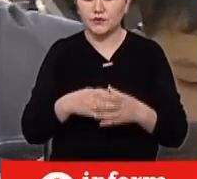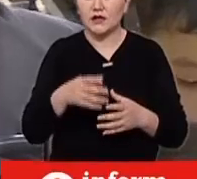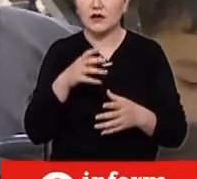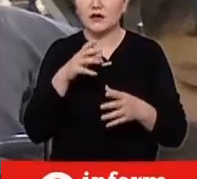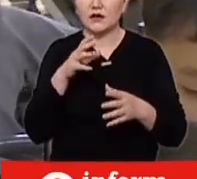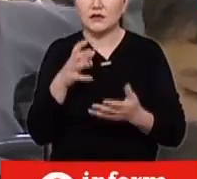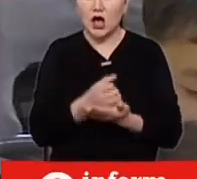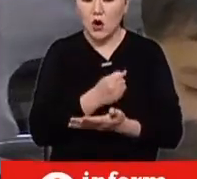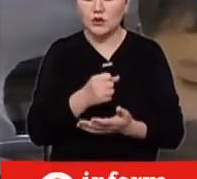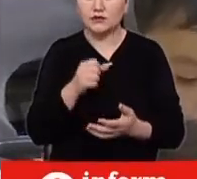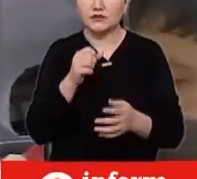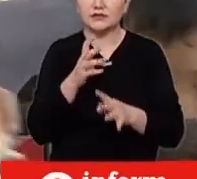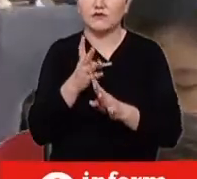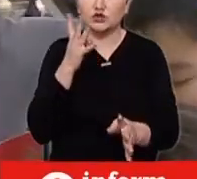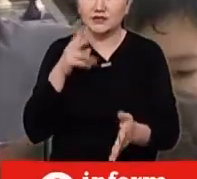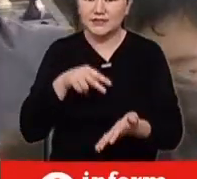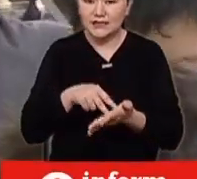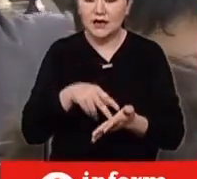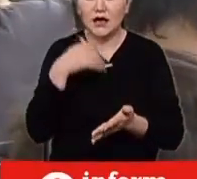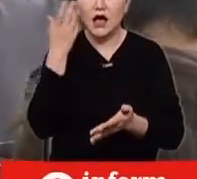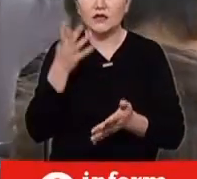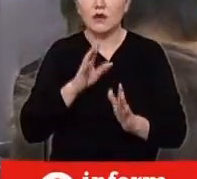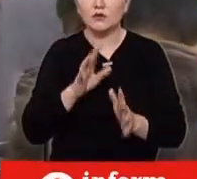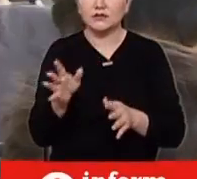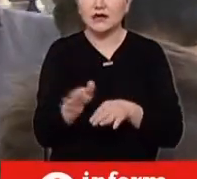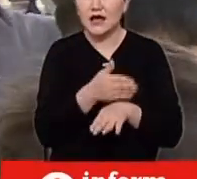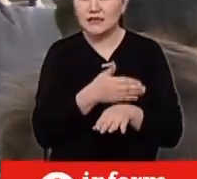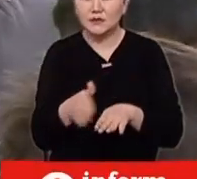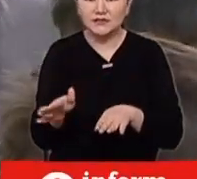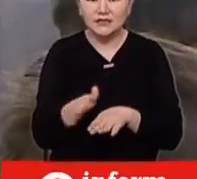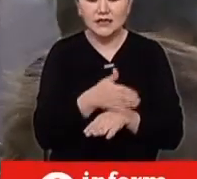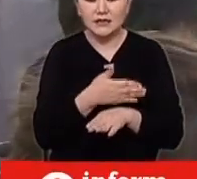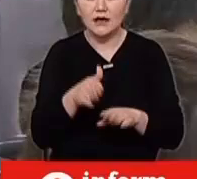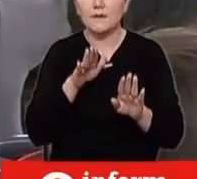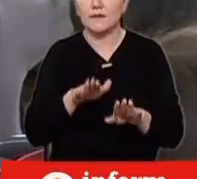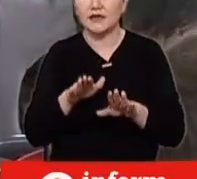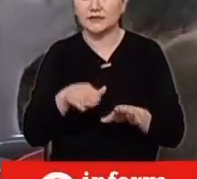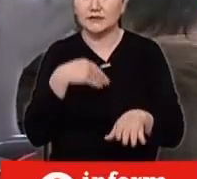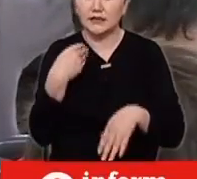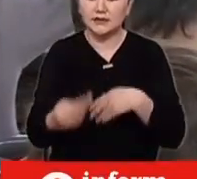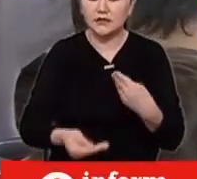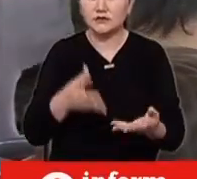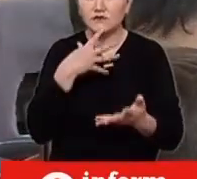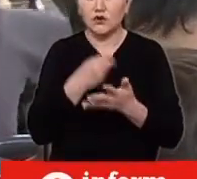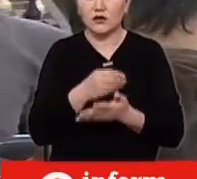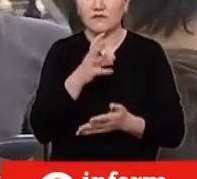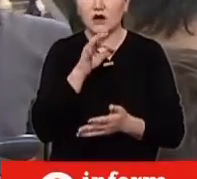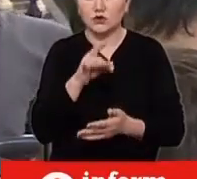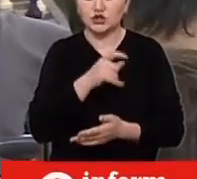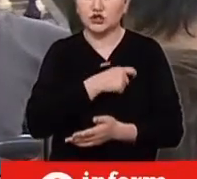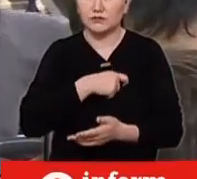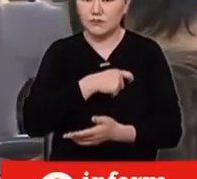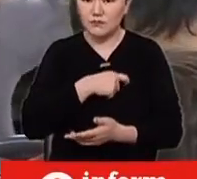находит, становится в очередь. Когда произойдет распределение мест, он получит свой ваучер.